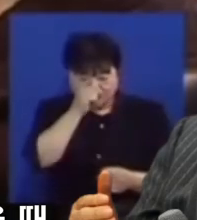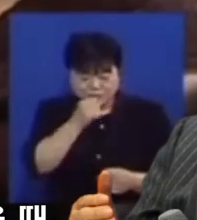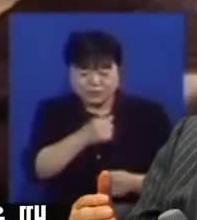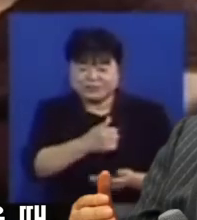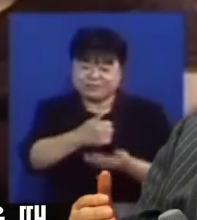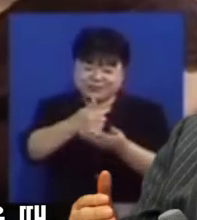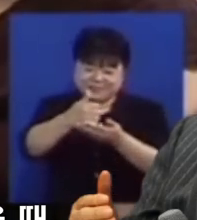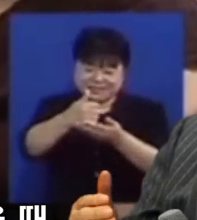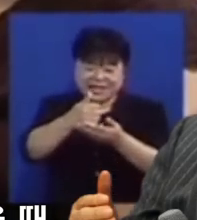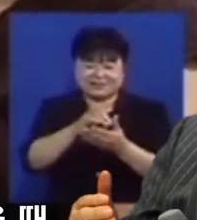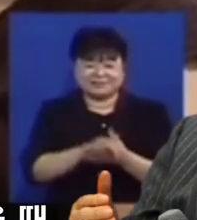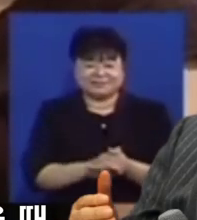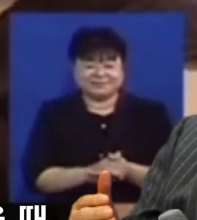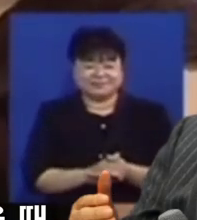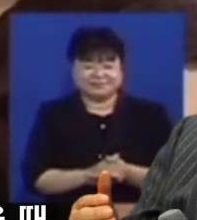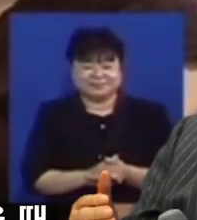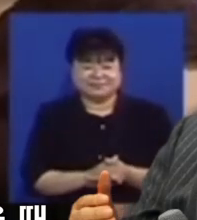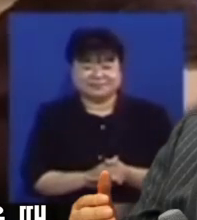좋으신 하나님이시다.